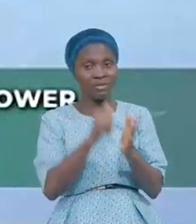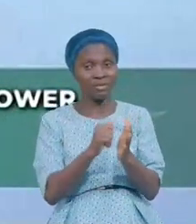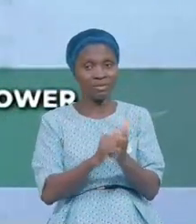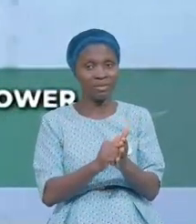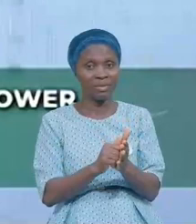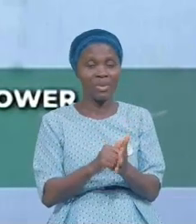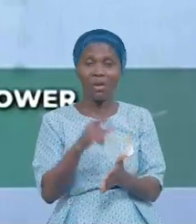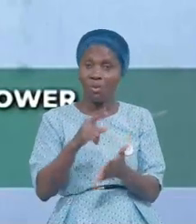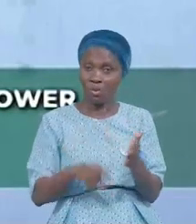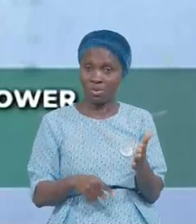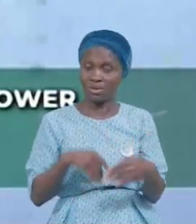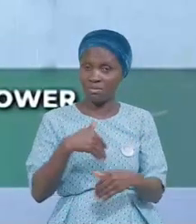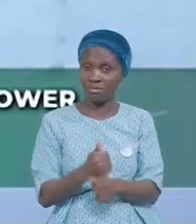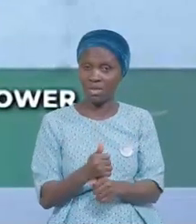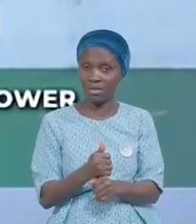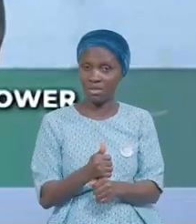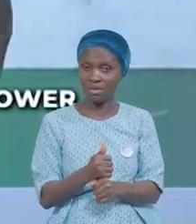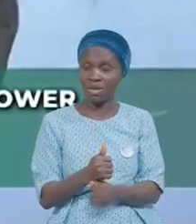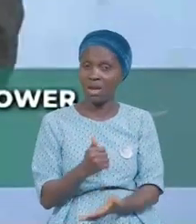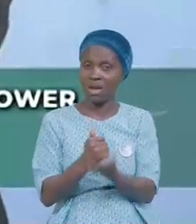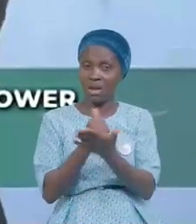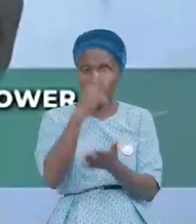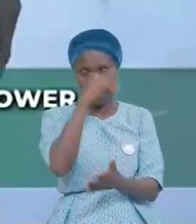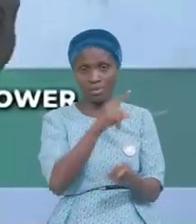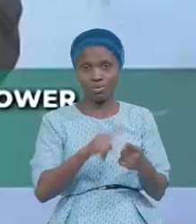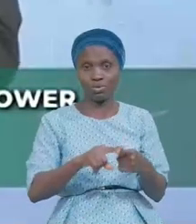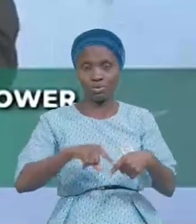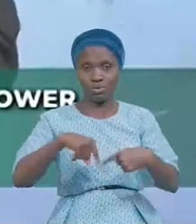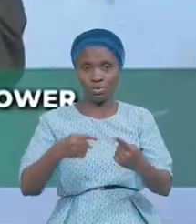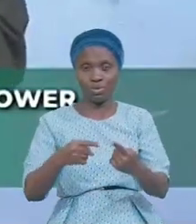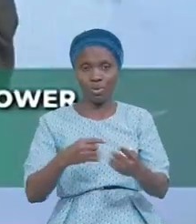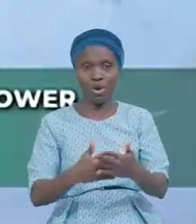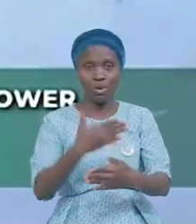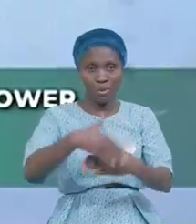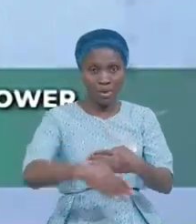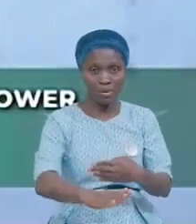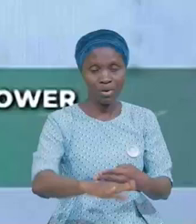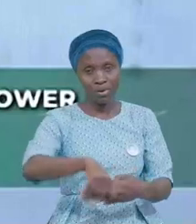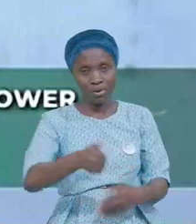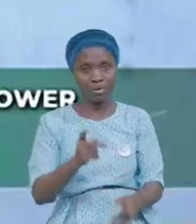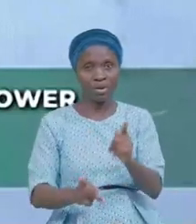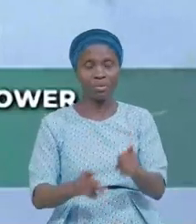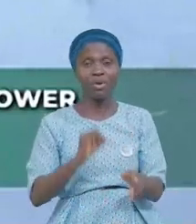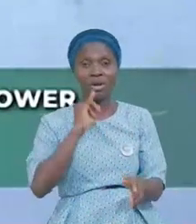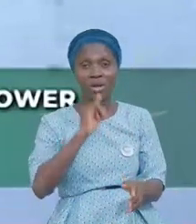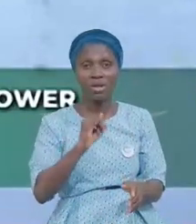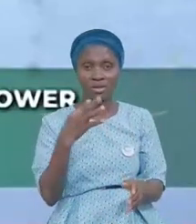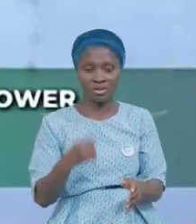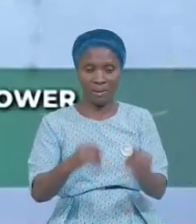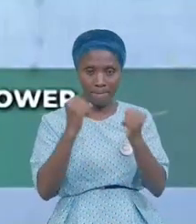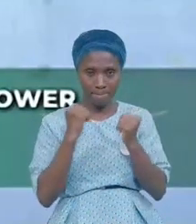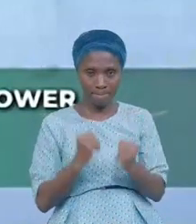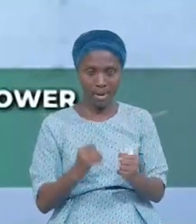qui l'a permis d'être au-dessus des autres, c'est la puissance de l'Esprit de